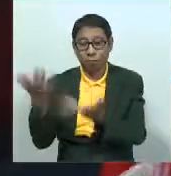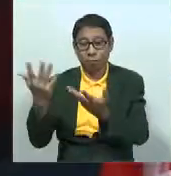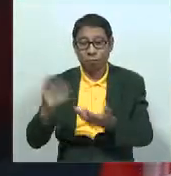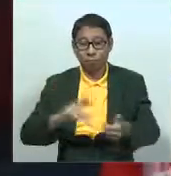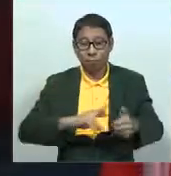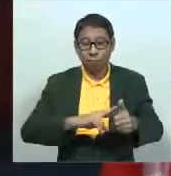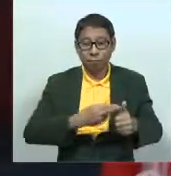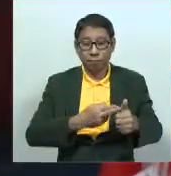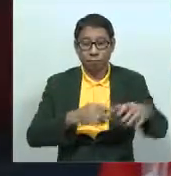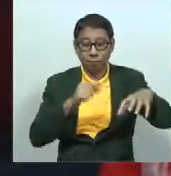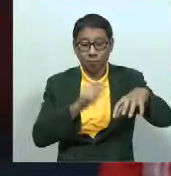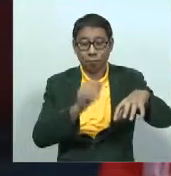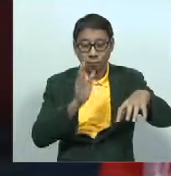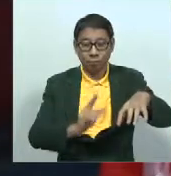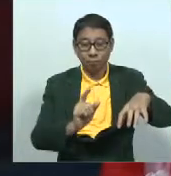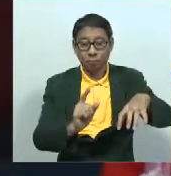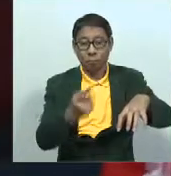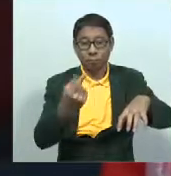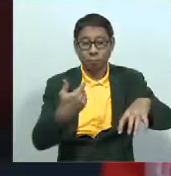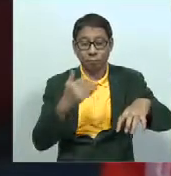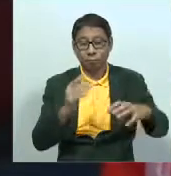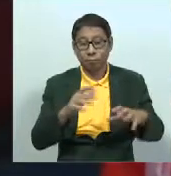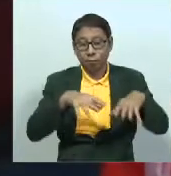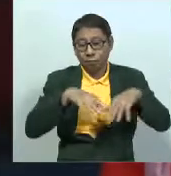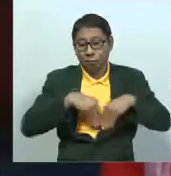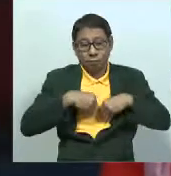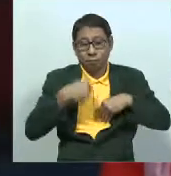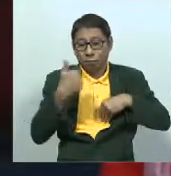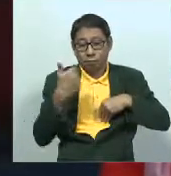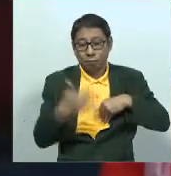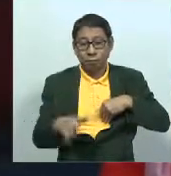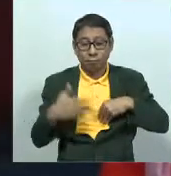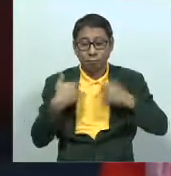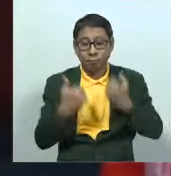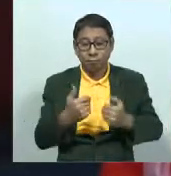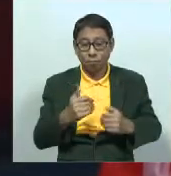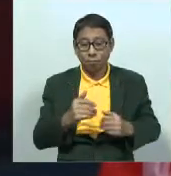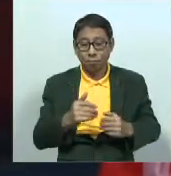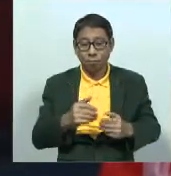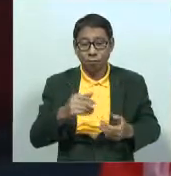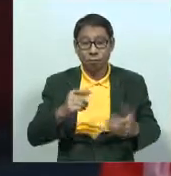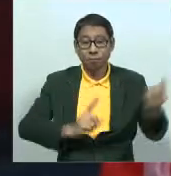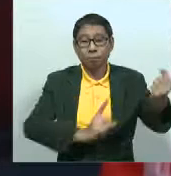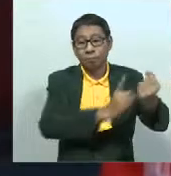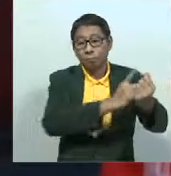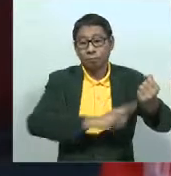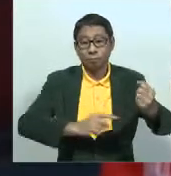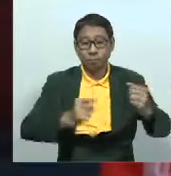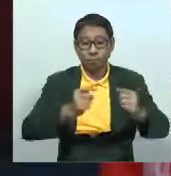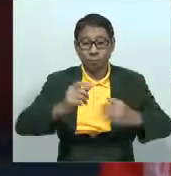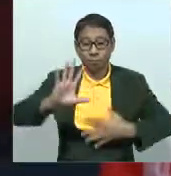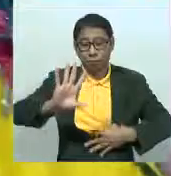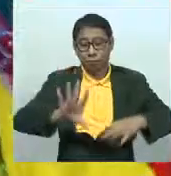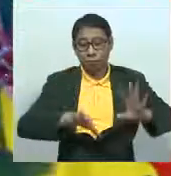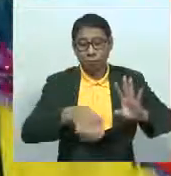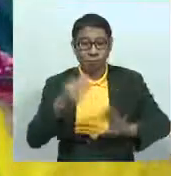บบศาลเจ้าให้เด็กรุ่นใหม่มาเงี้ยเขาก็ไม่เอางิ้วอ่ะเขาไม่รู้เรื่องการของงิ้วเอาดนตรีมาเอาลิเกมาคือเขาฟัง